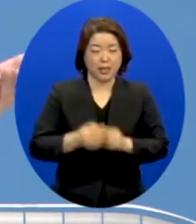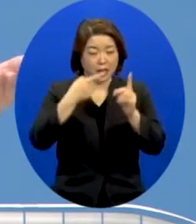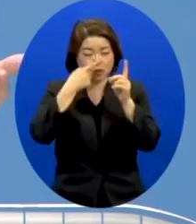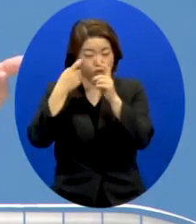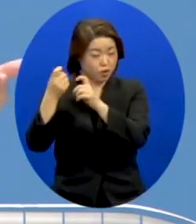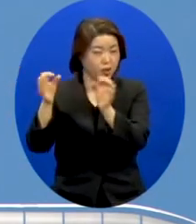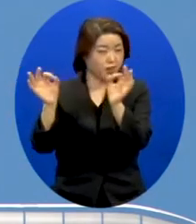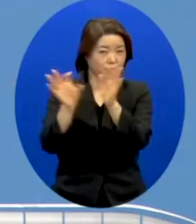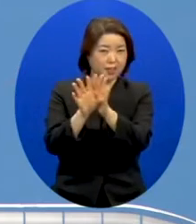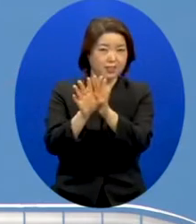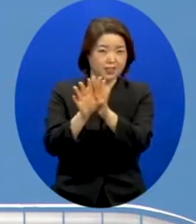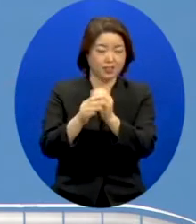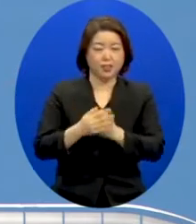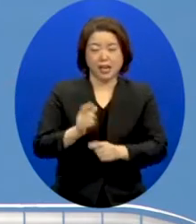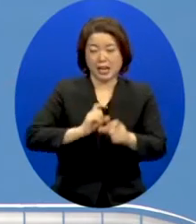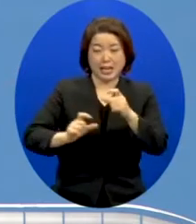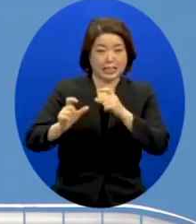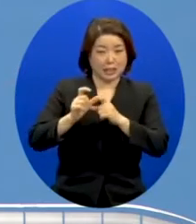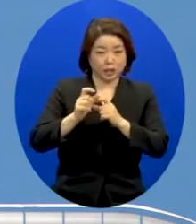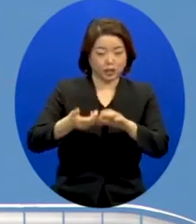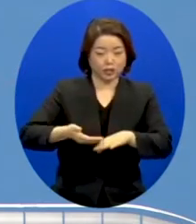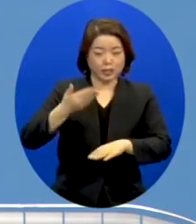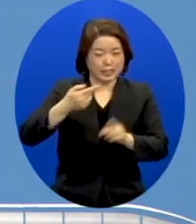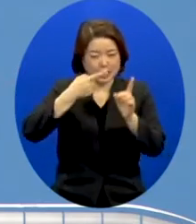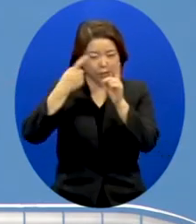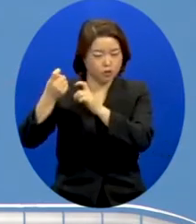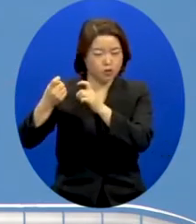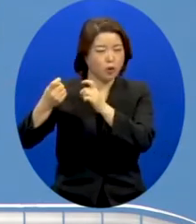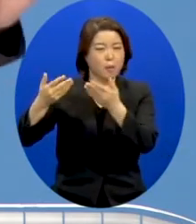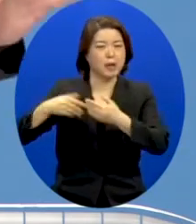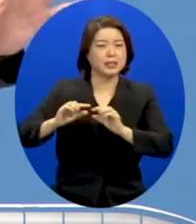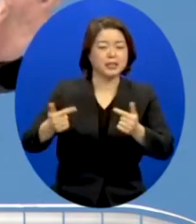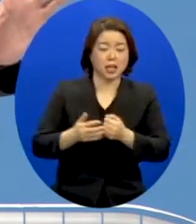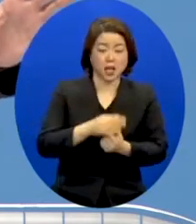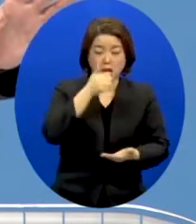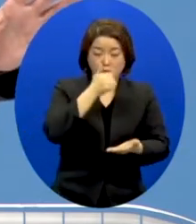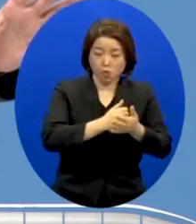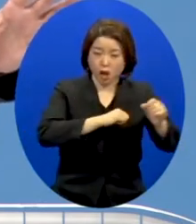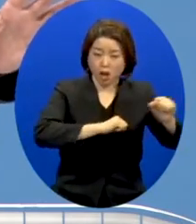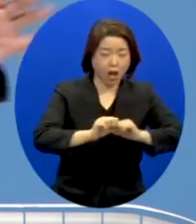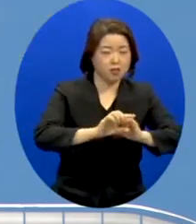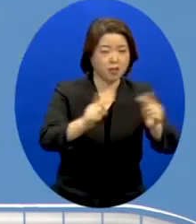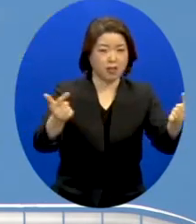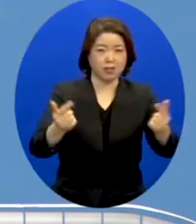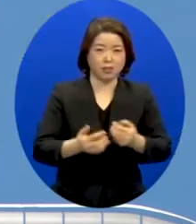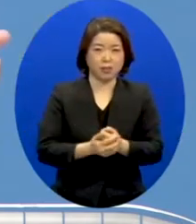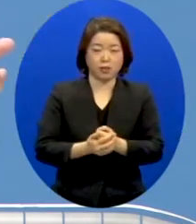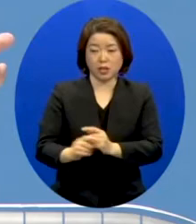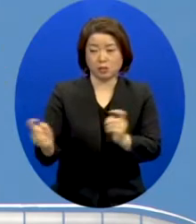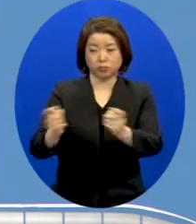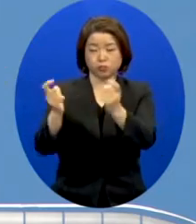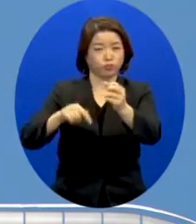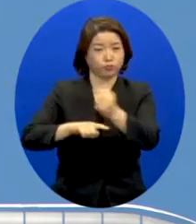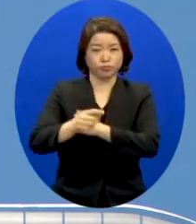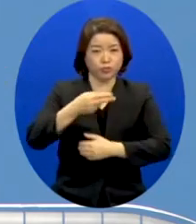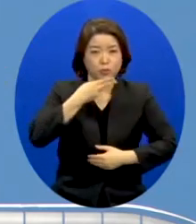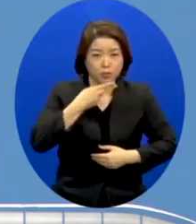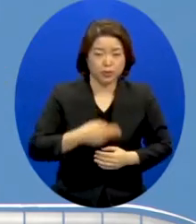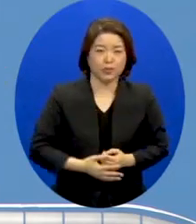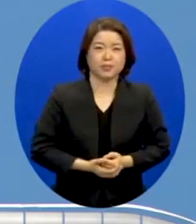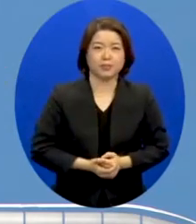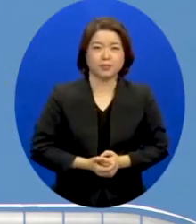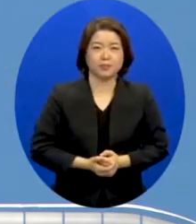사라져요 더이상 유혹 받지 않아요 죄짓지 않게 돼요 싸울 이유가 없어요